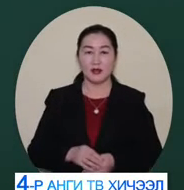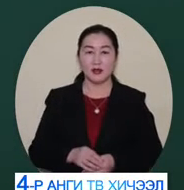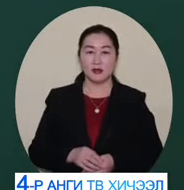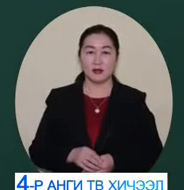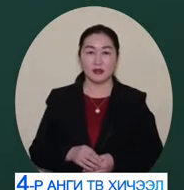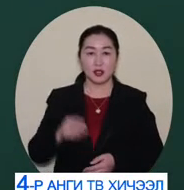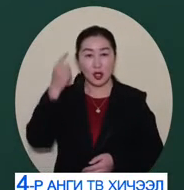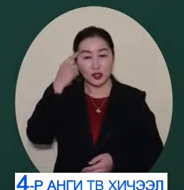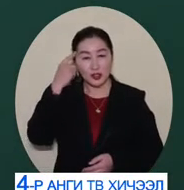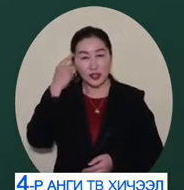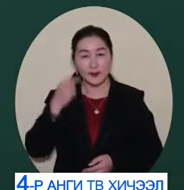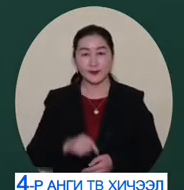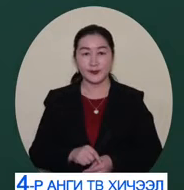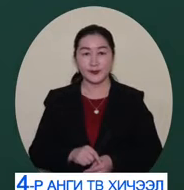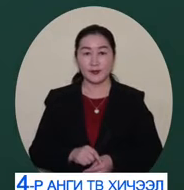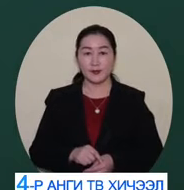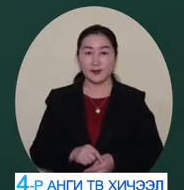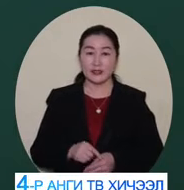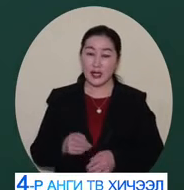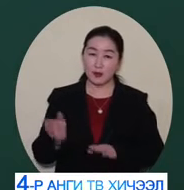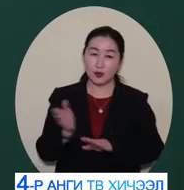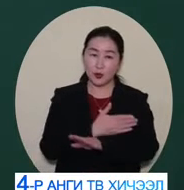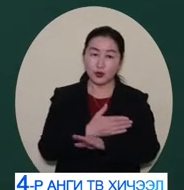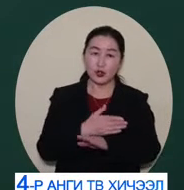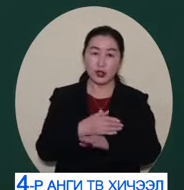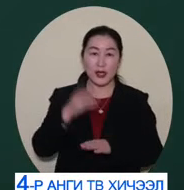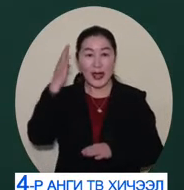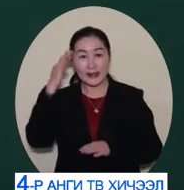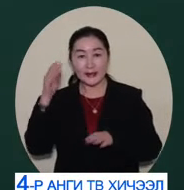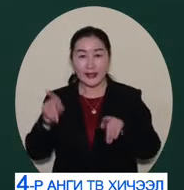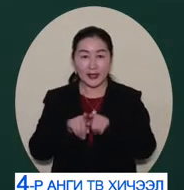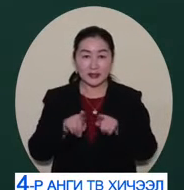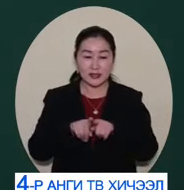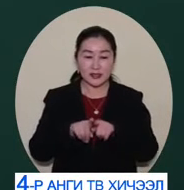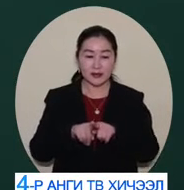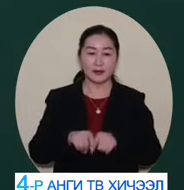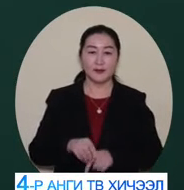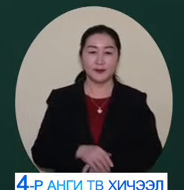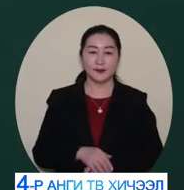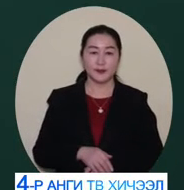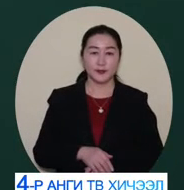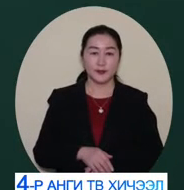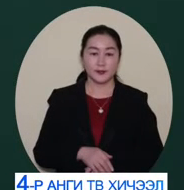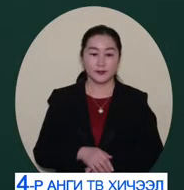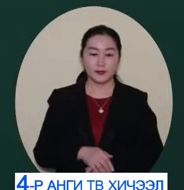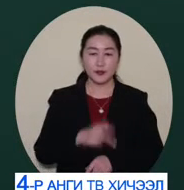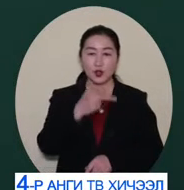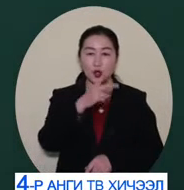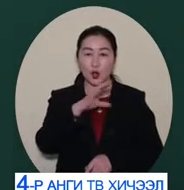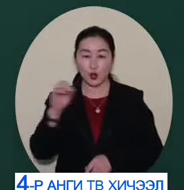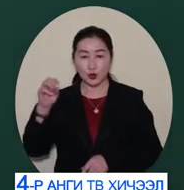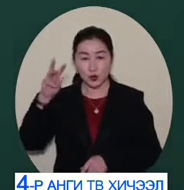см-ээр зурсан. За, арын ширээний найз бол үнийг 3 см-ээр багтаа